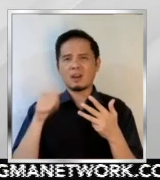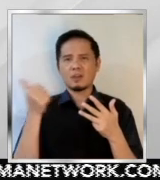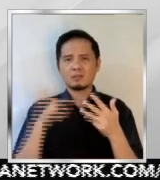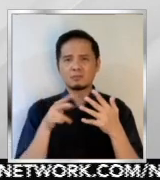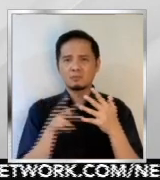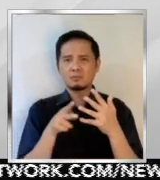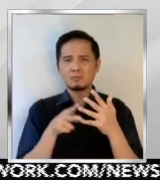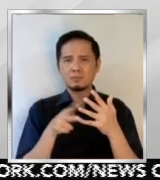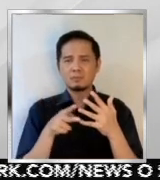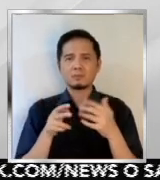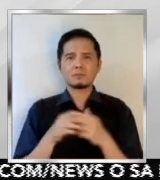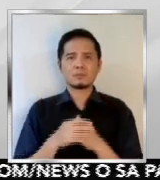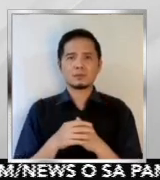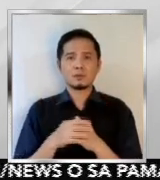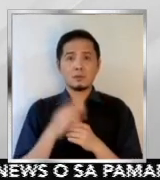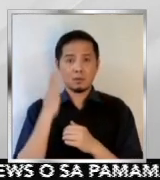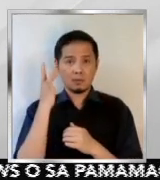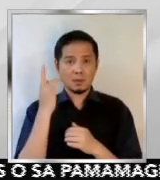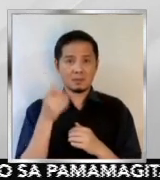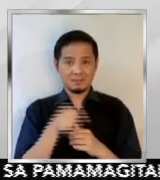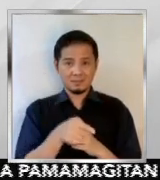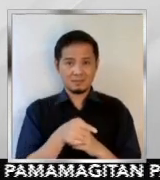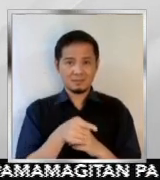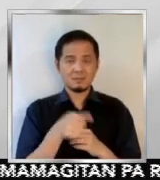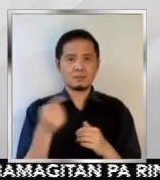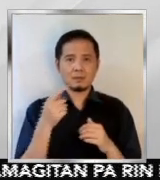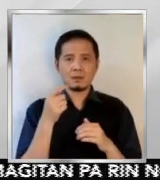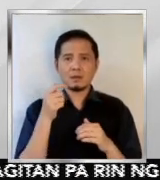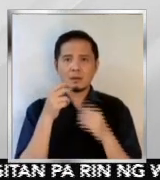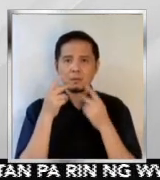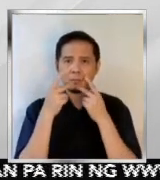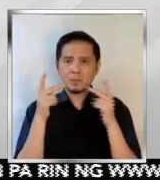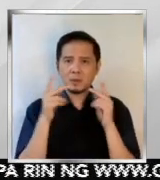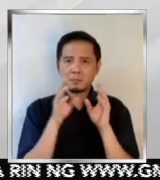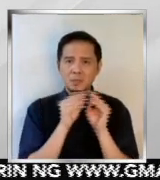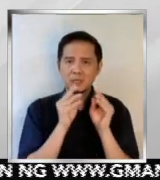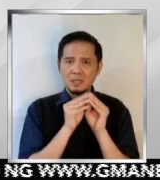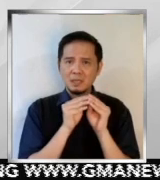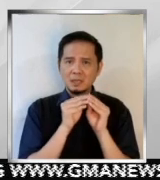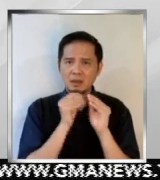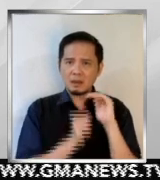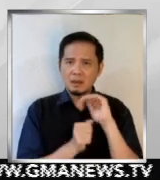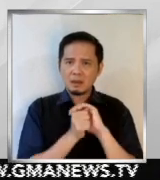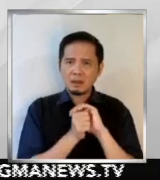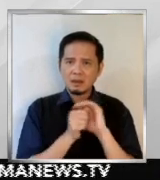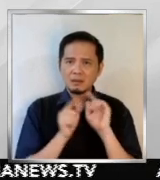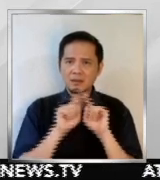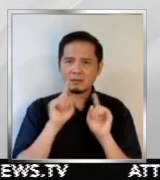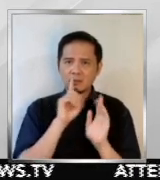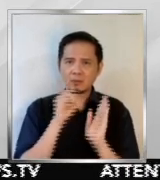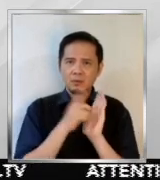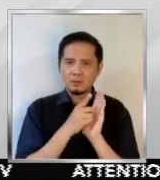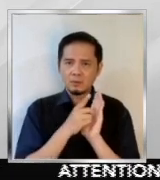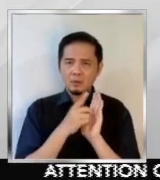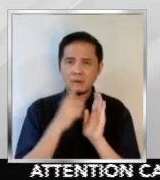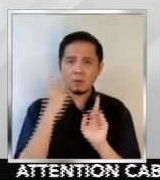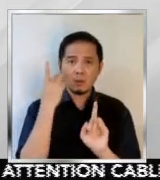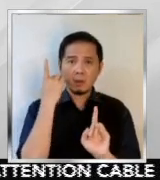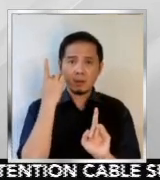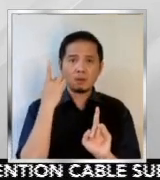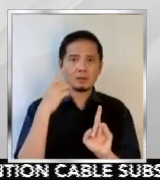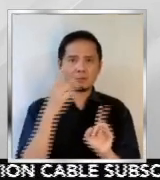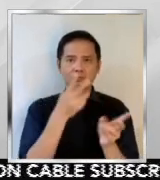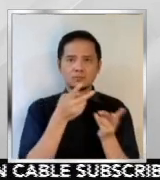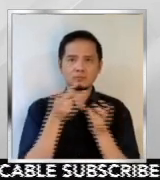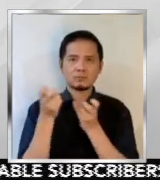maitago po sa public bidding, nakita po namin yung mga dokumento. Bill transfer scheme po ang ginawa. This was